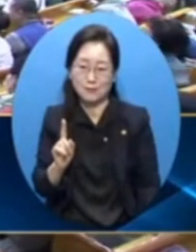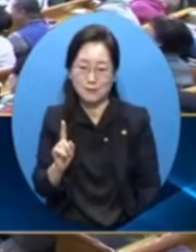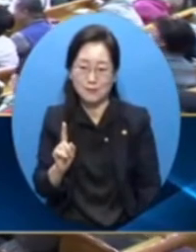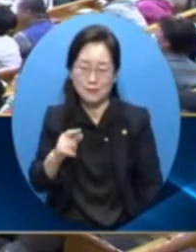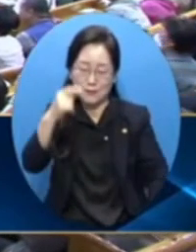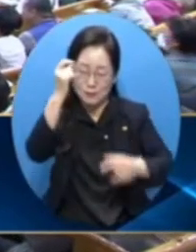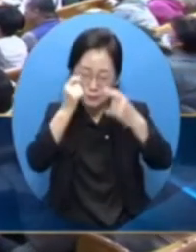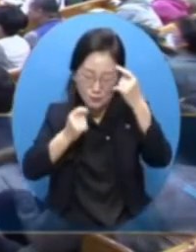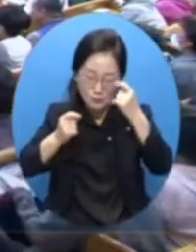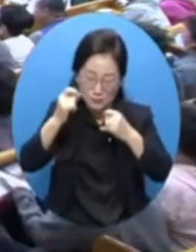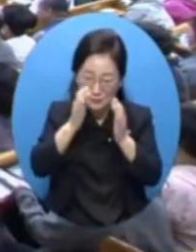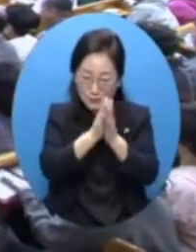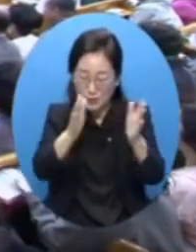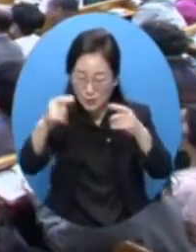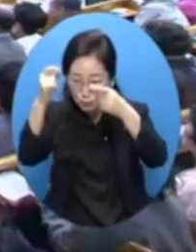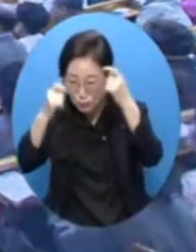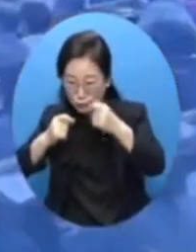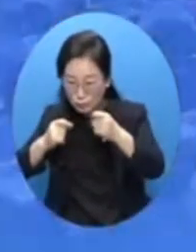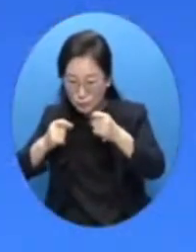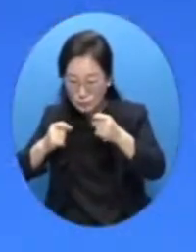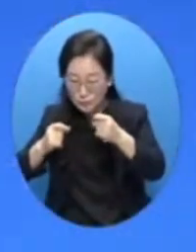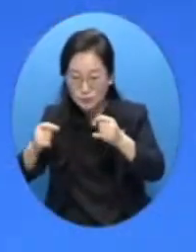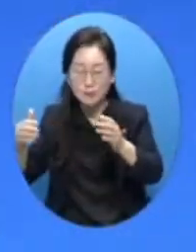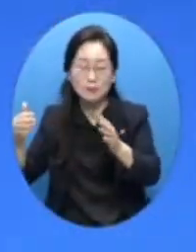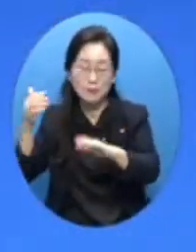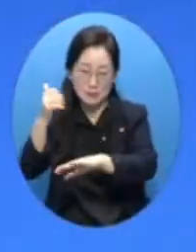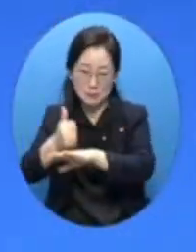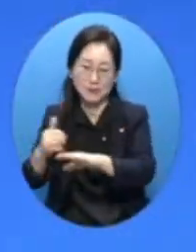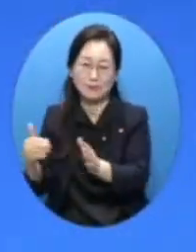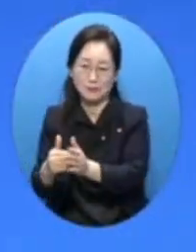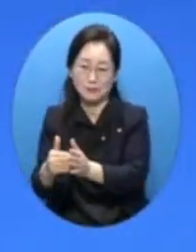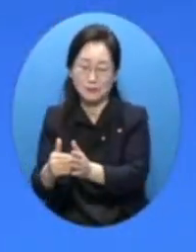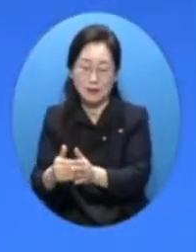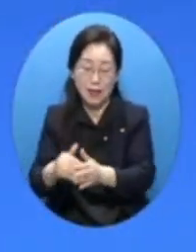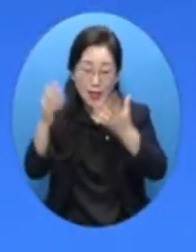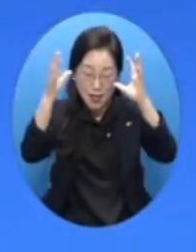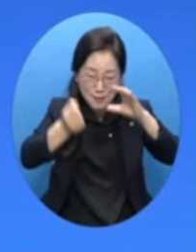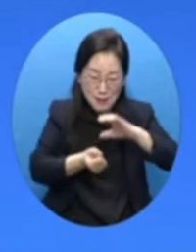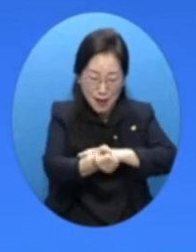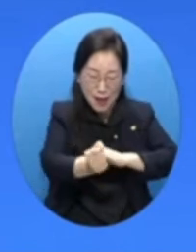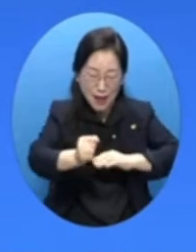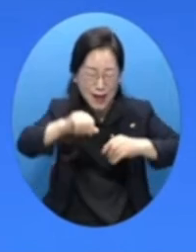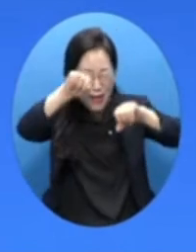울음으로 시작해서 울음으로 끝납니다. 아이가 태어날 때 응아하고 울고